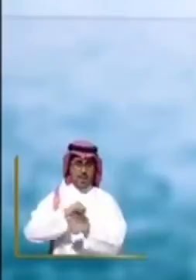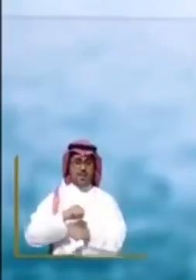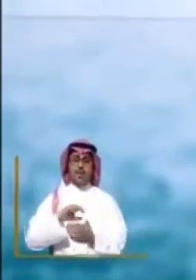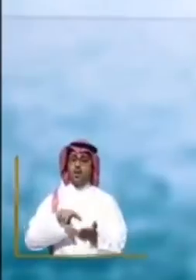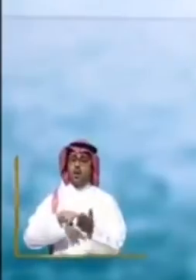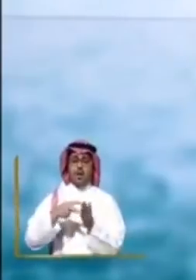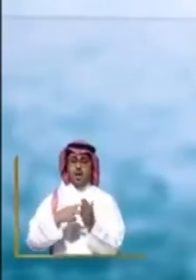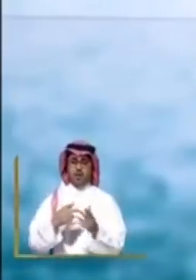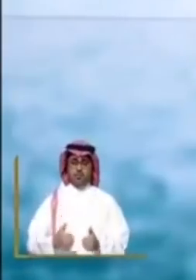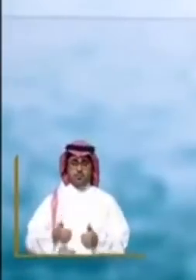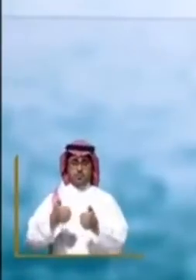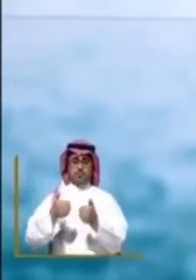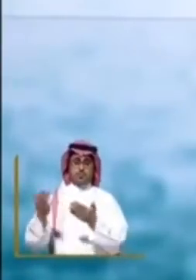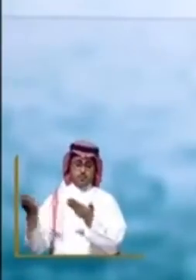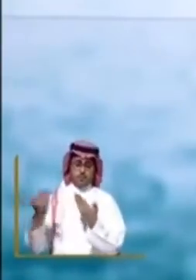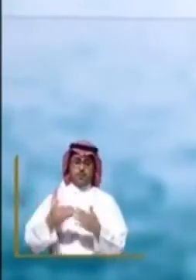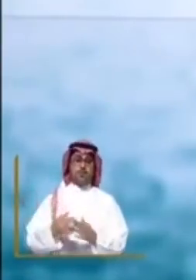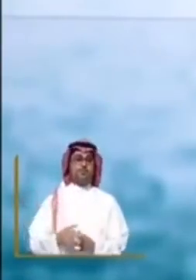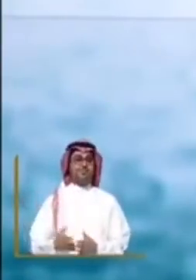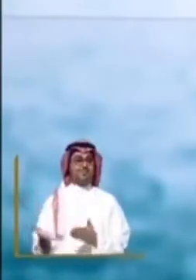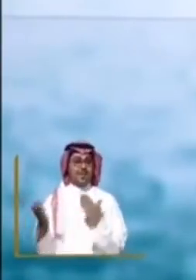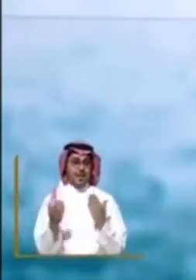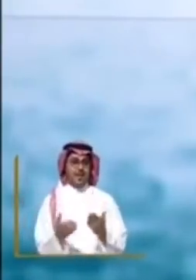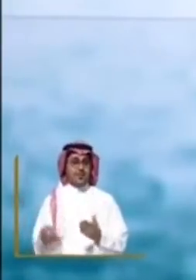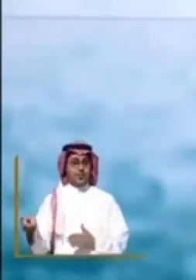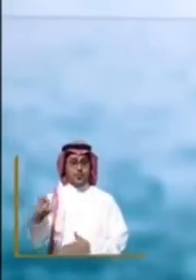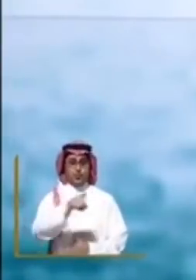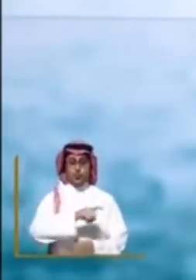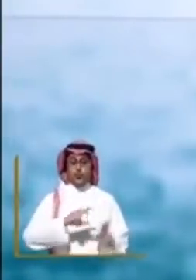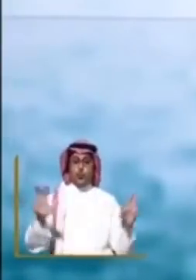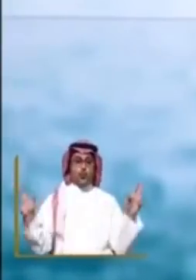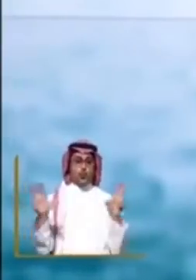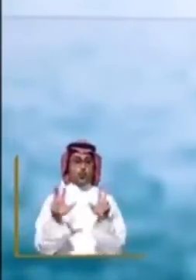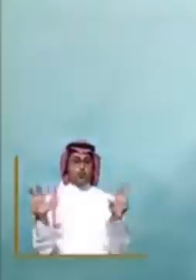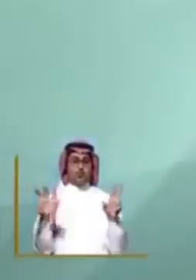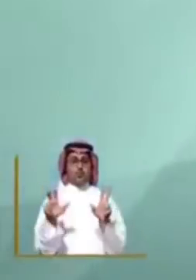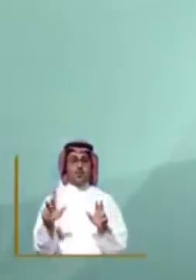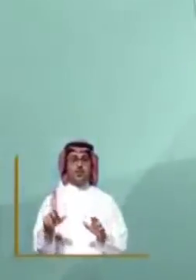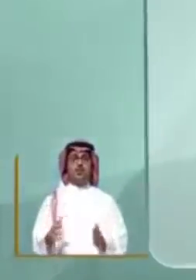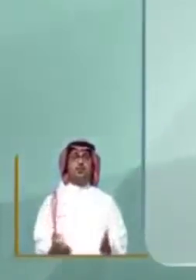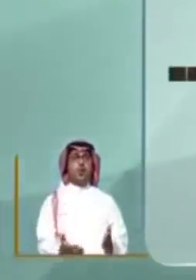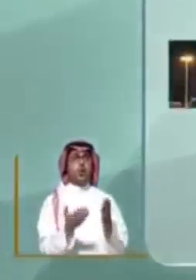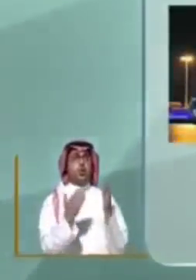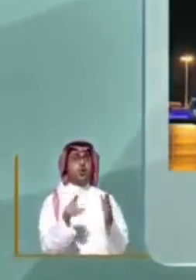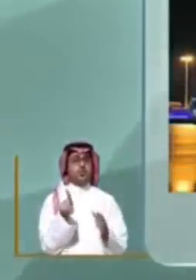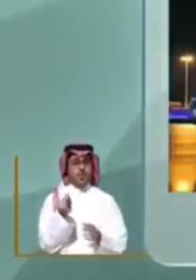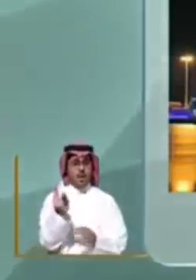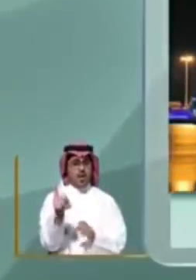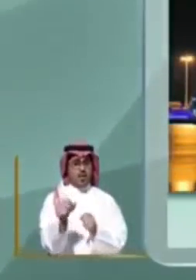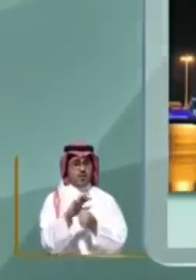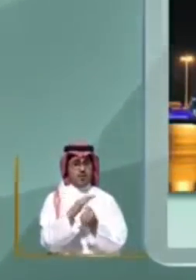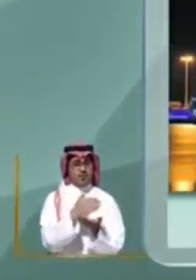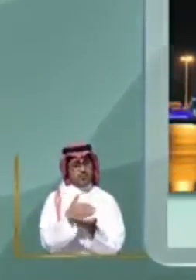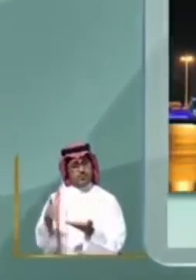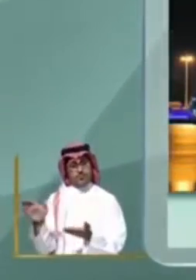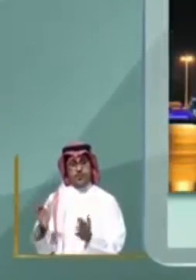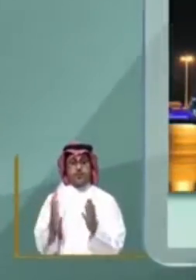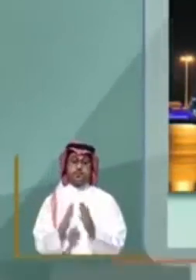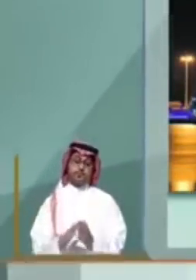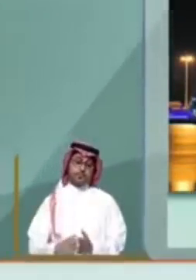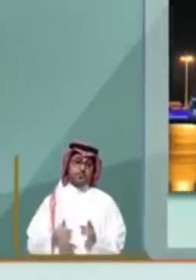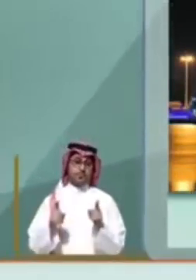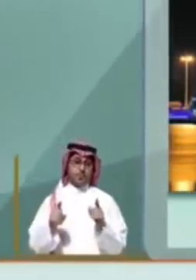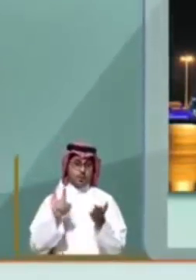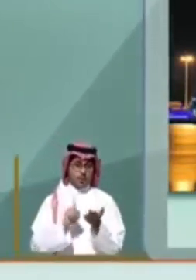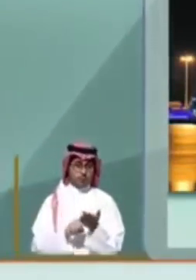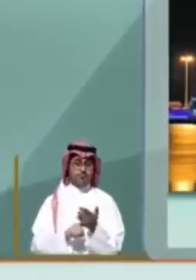كورونا؟ يعني أرحب فيك في البداية وأرحب جميع السادة المشاهدين، وأدعو الله أن يزيل هذه الغمة على هذه الأمة. لا